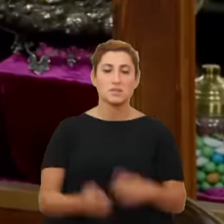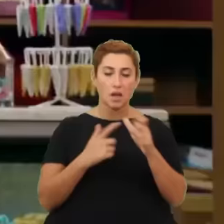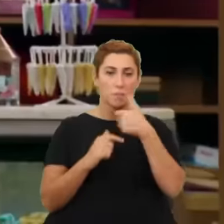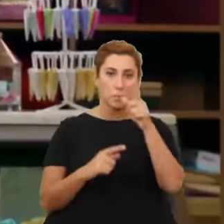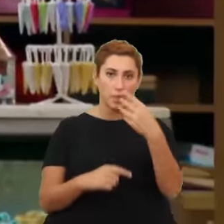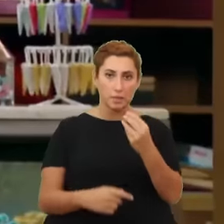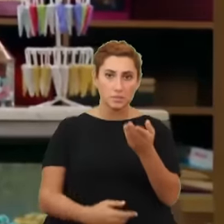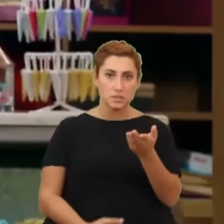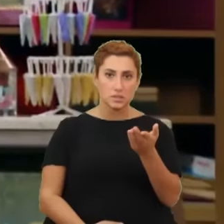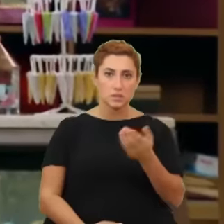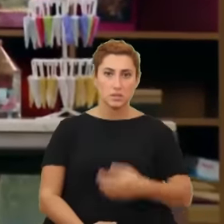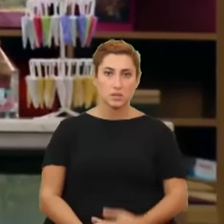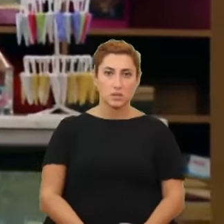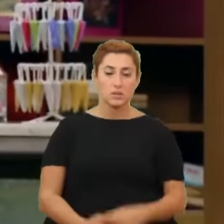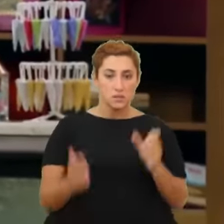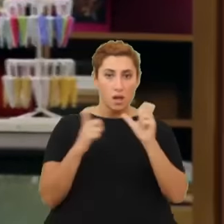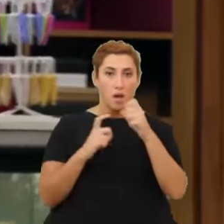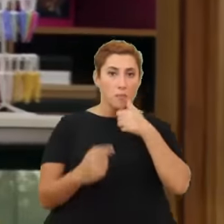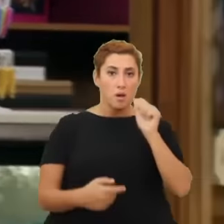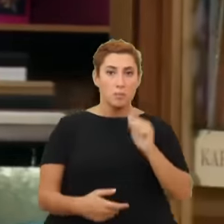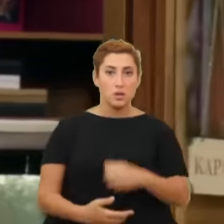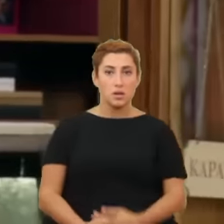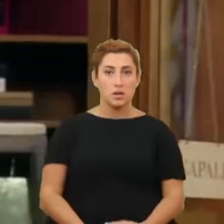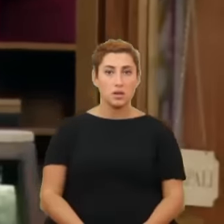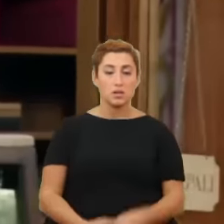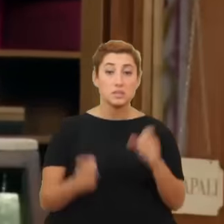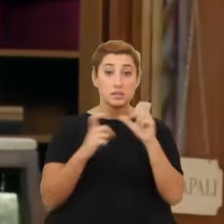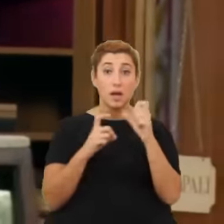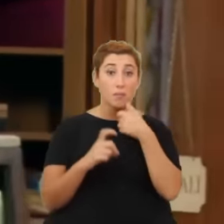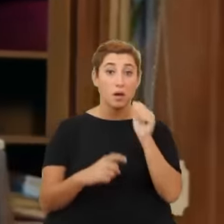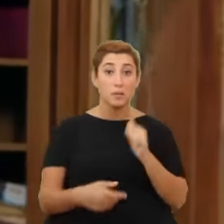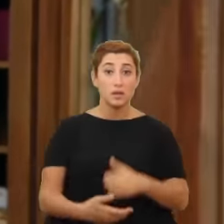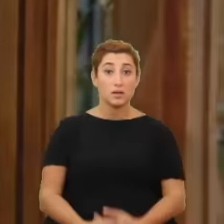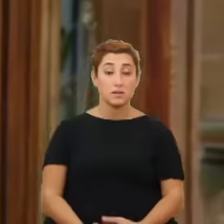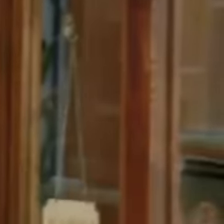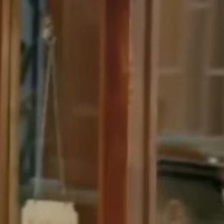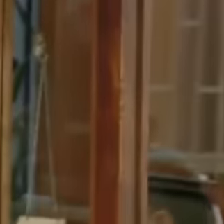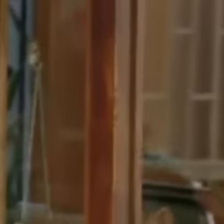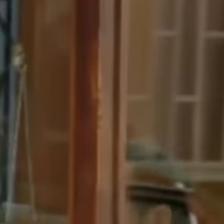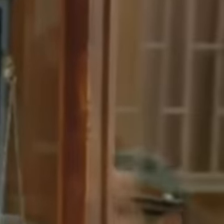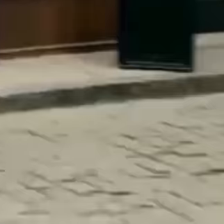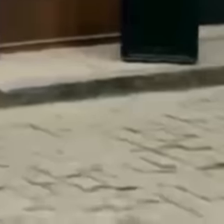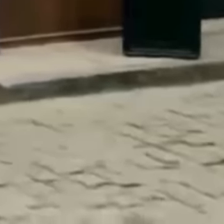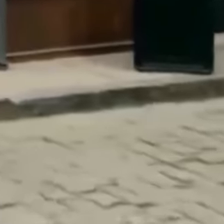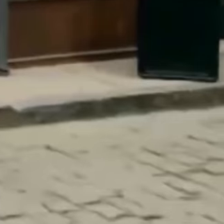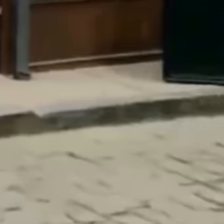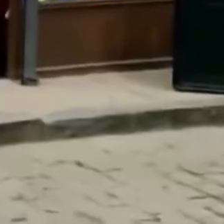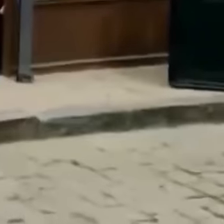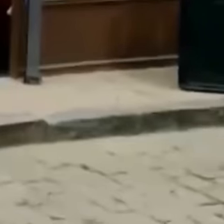misin? Sami abi. Sami abi. Sami gözü dönmüş bir halde pastaneden